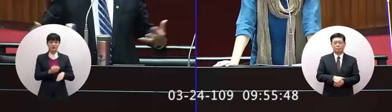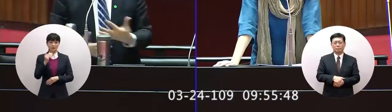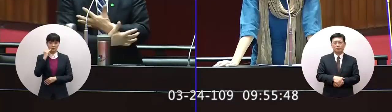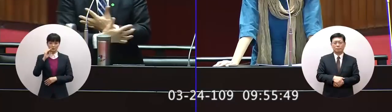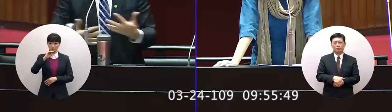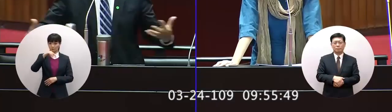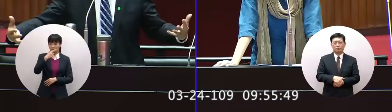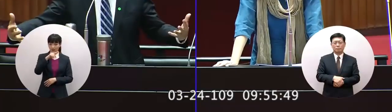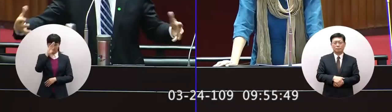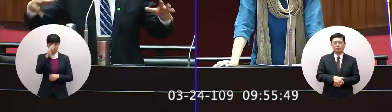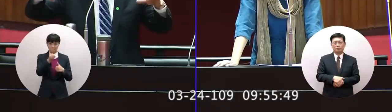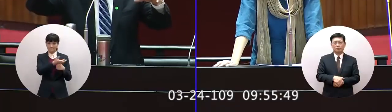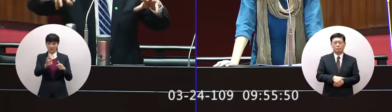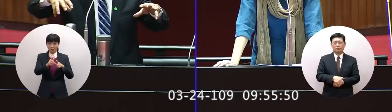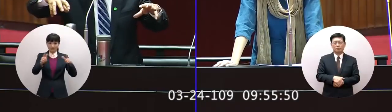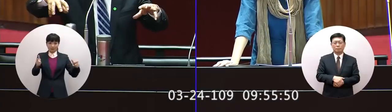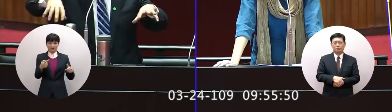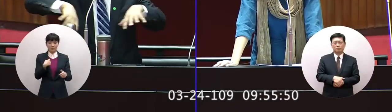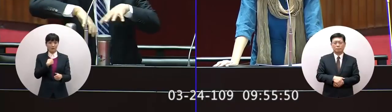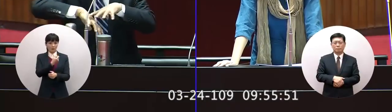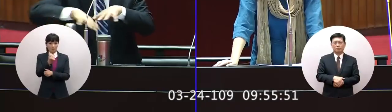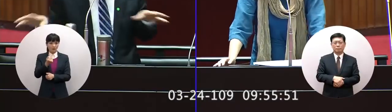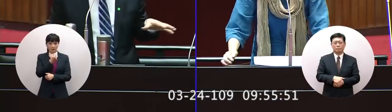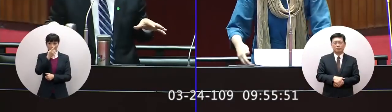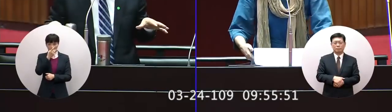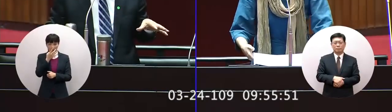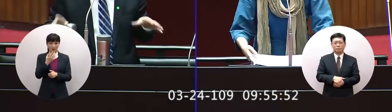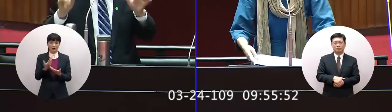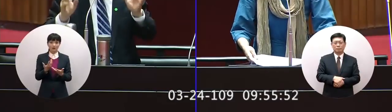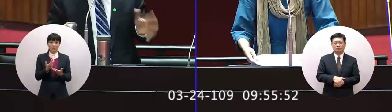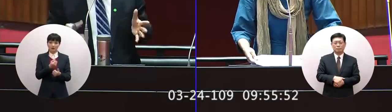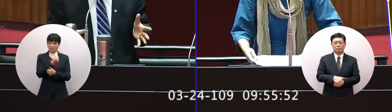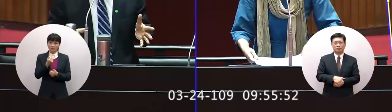然比我们能够掌控之下已经失